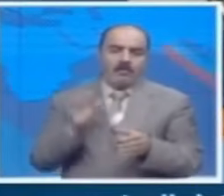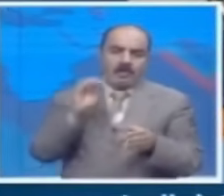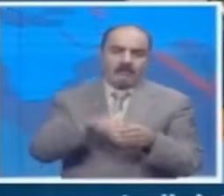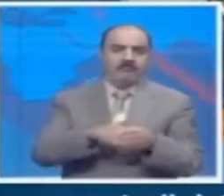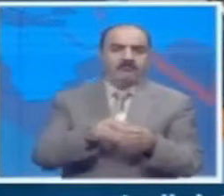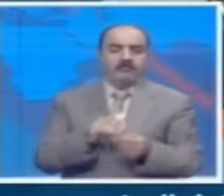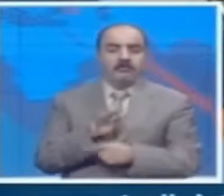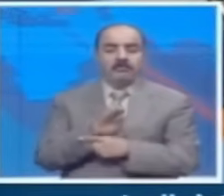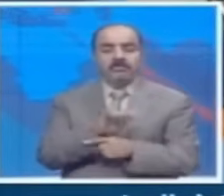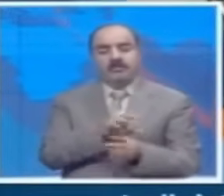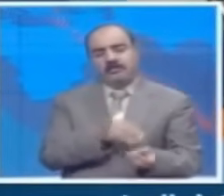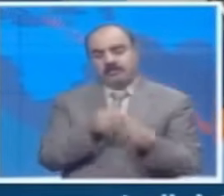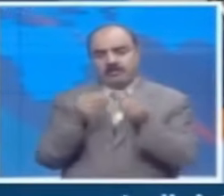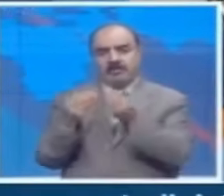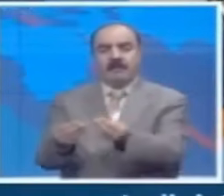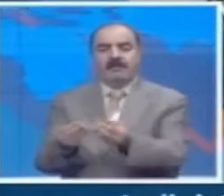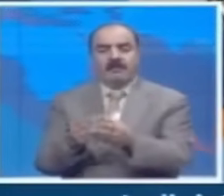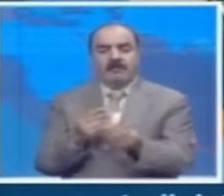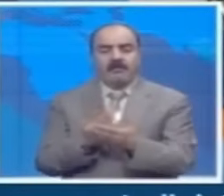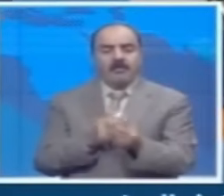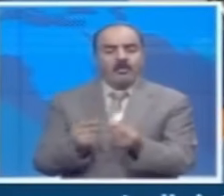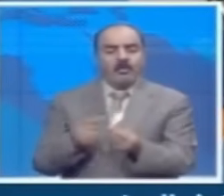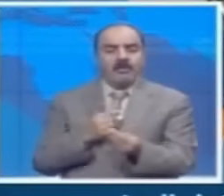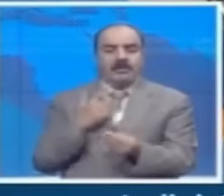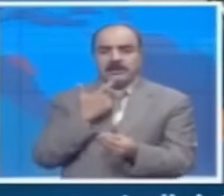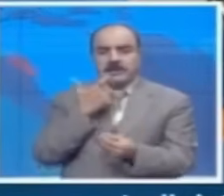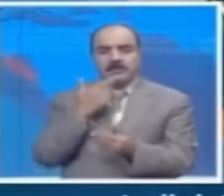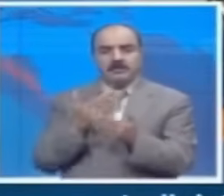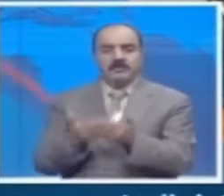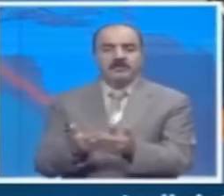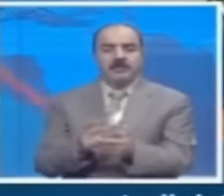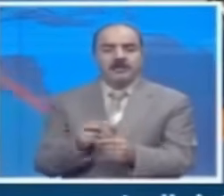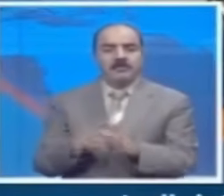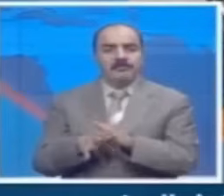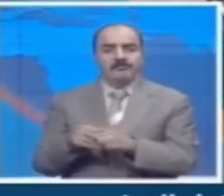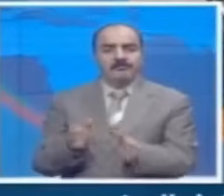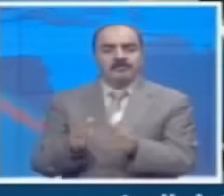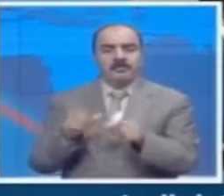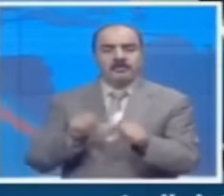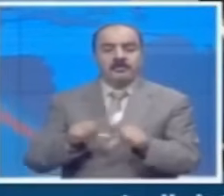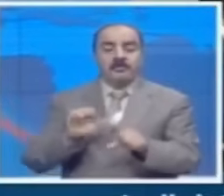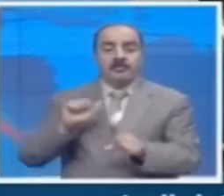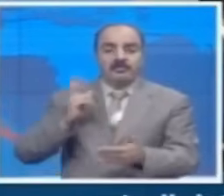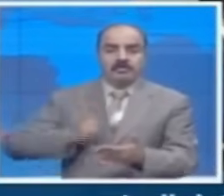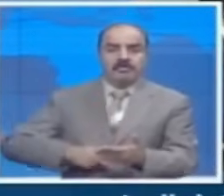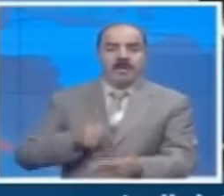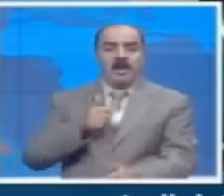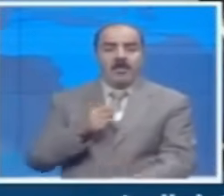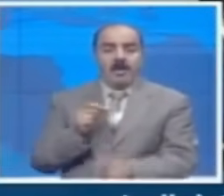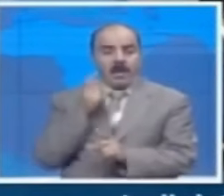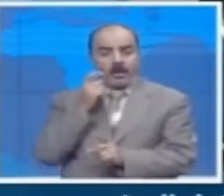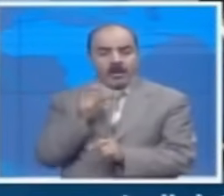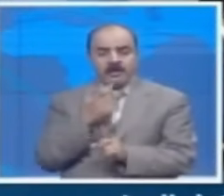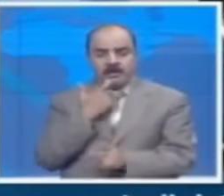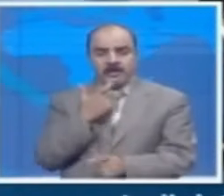من صندوق تحيا مصر لدعم صندوق كبار السن المقرر إنشاؤه فور إقرار البرلمان لقانون